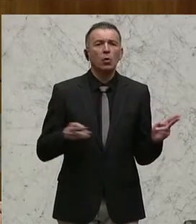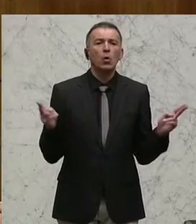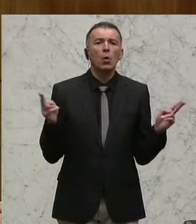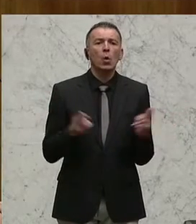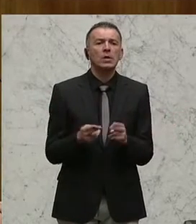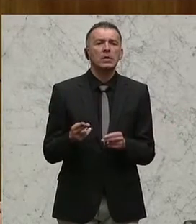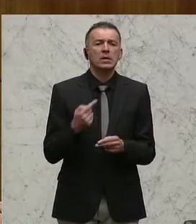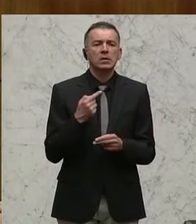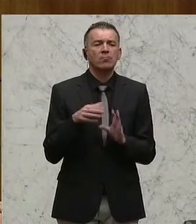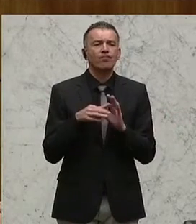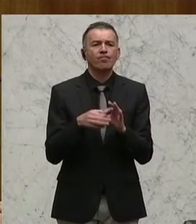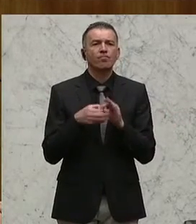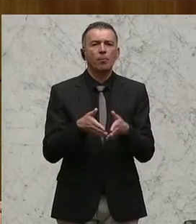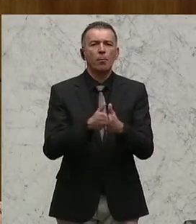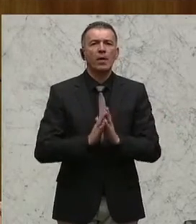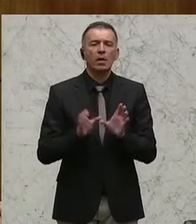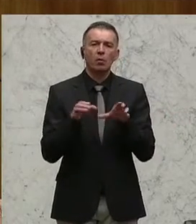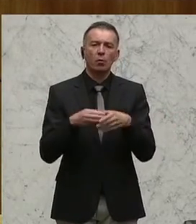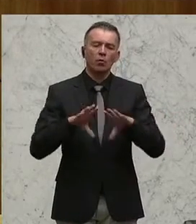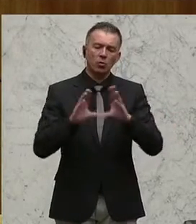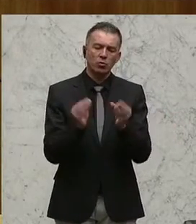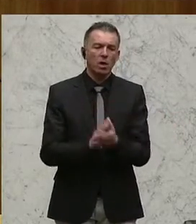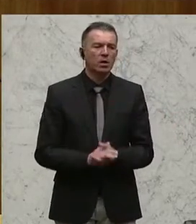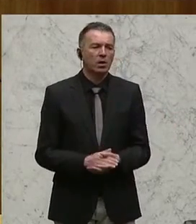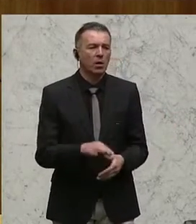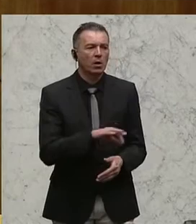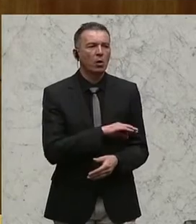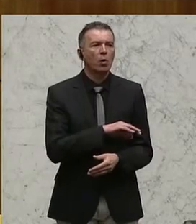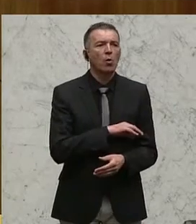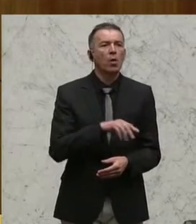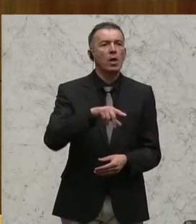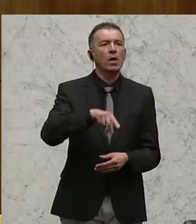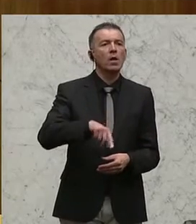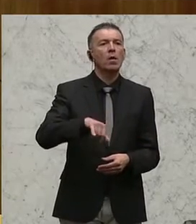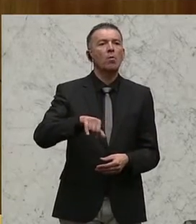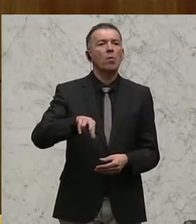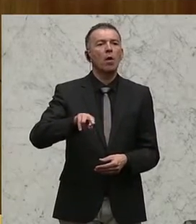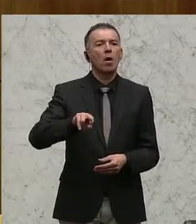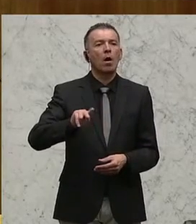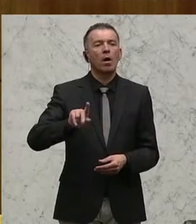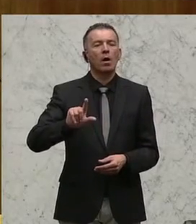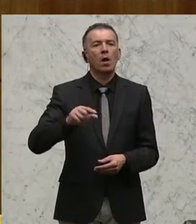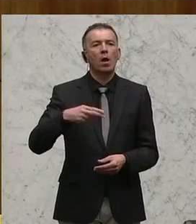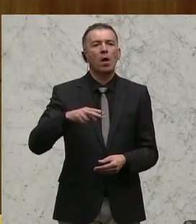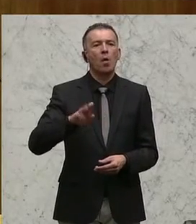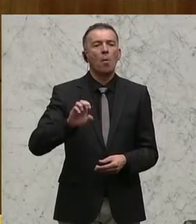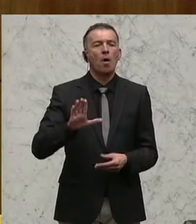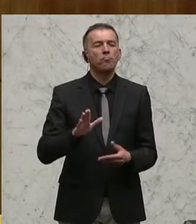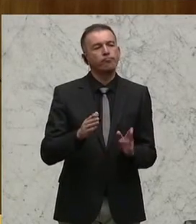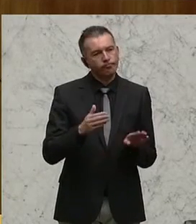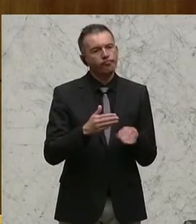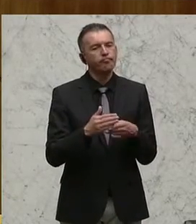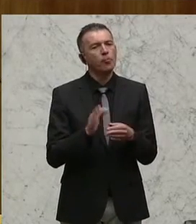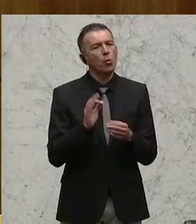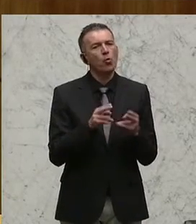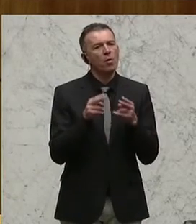nehmen zum Petitionsausschuss im Allgemeinen. Ich möchte mit dem Kollegen Birkelhuber anschließen. Ich bin auch der Meinung, dass wir mit dem Ausschuss auf einem